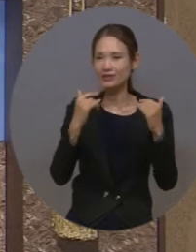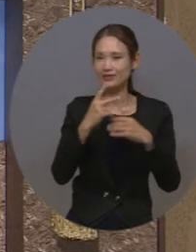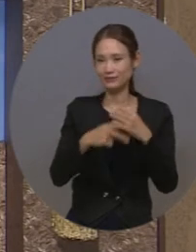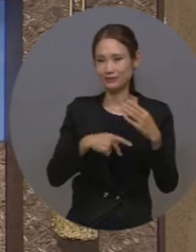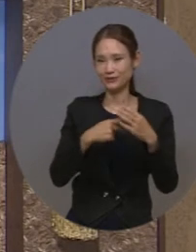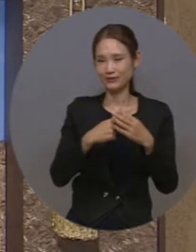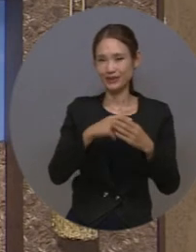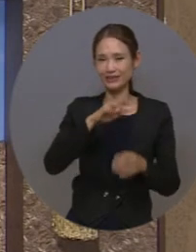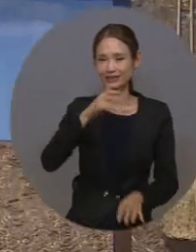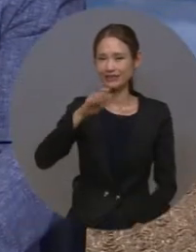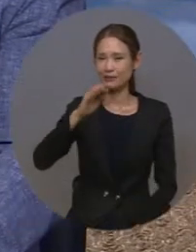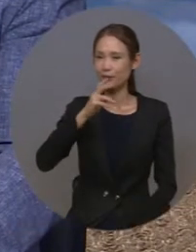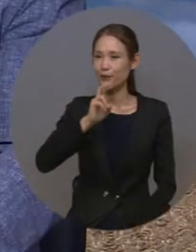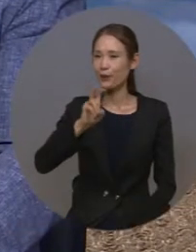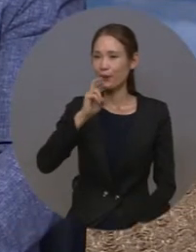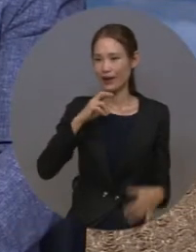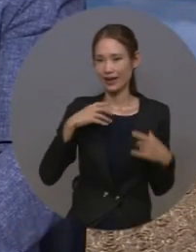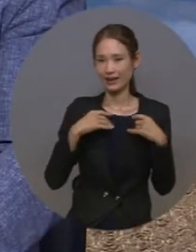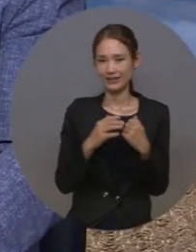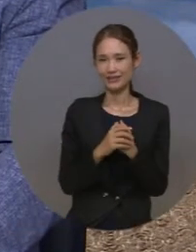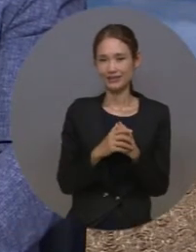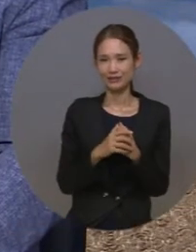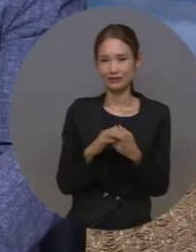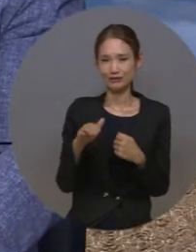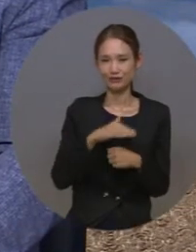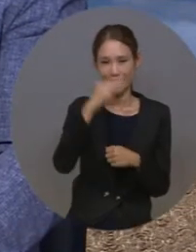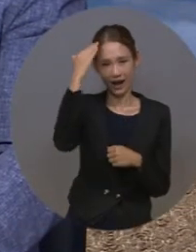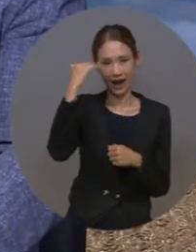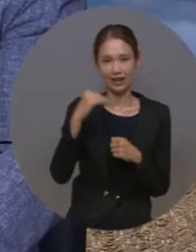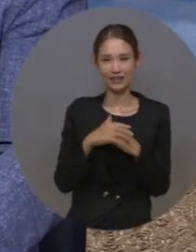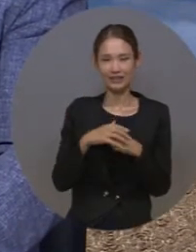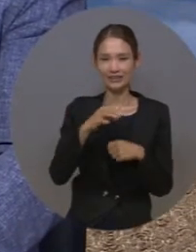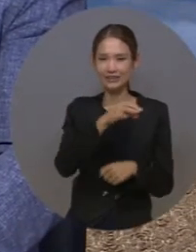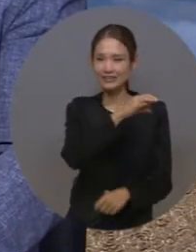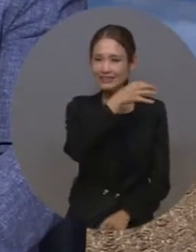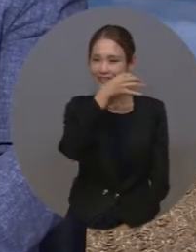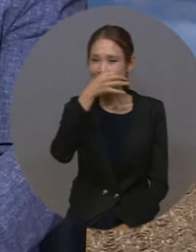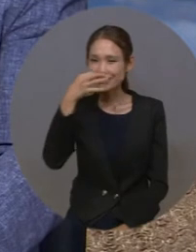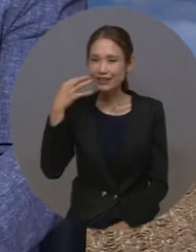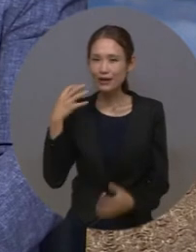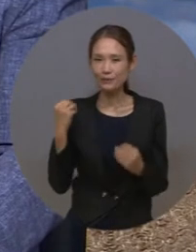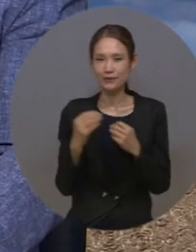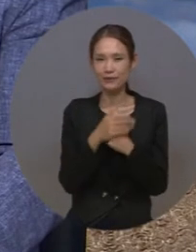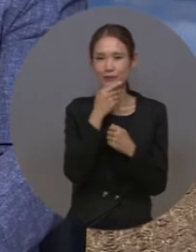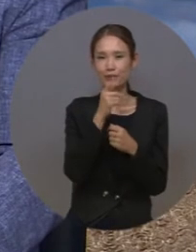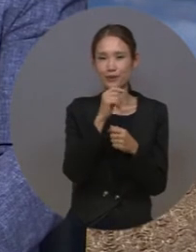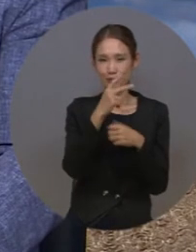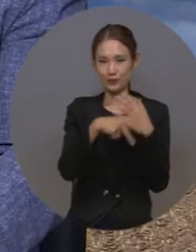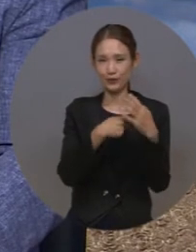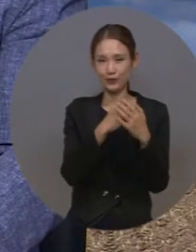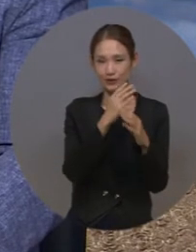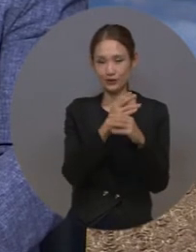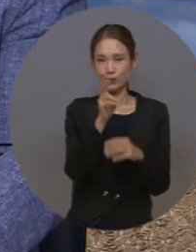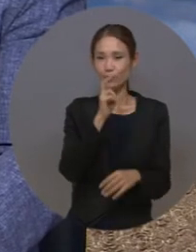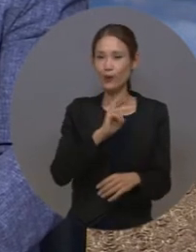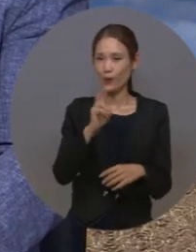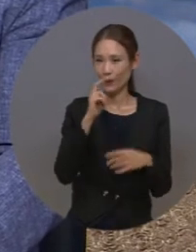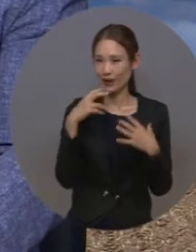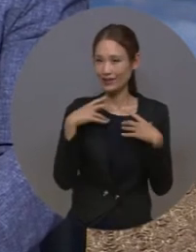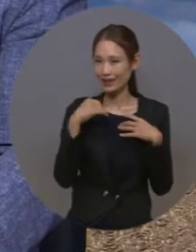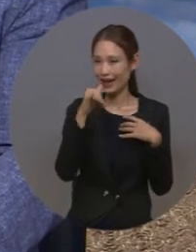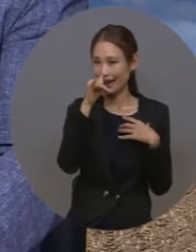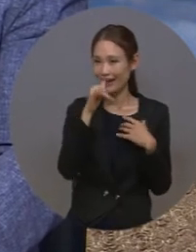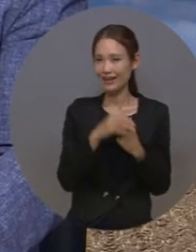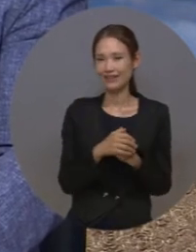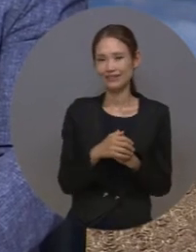실버 노래자랑. 네. 이게 우리나라 민족이 좀 흥이 네. 많은 민족이다 보니까 사실 네. 저희 복지 TV 프로그램 중에도 노래자랑 그렇죠? 생방송